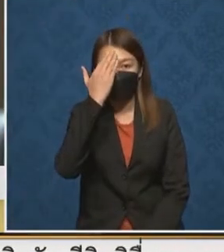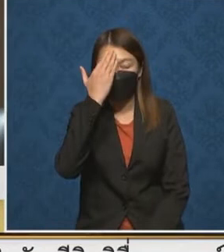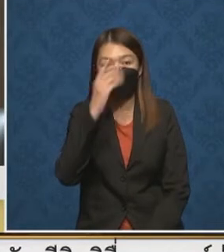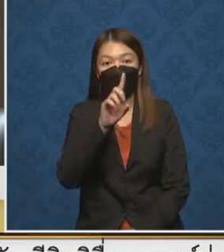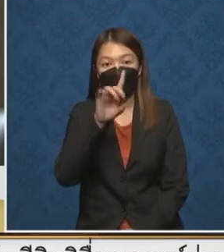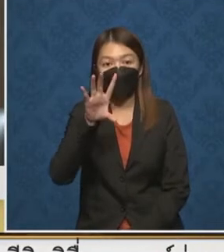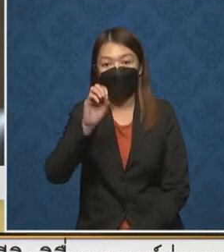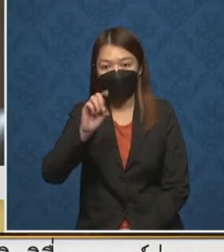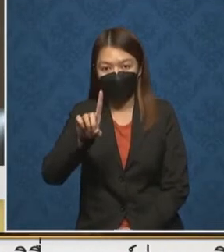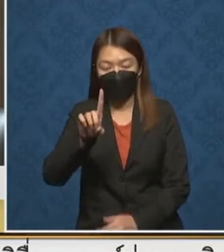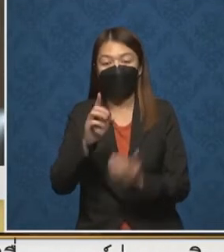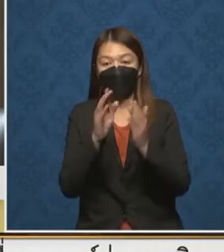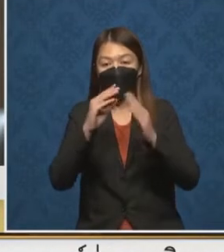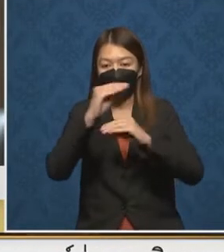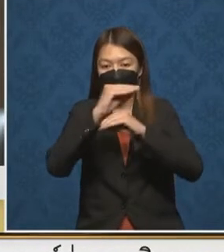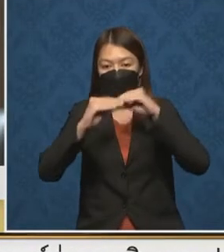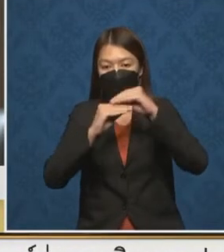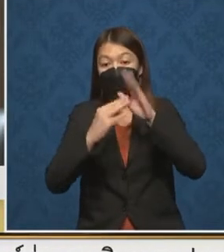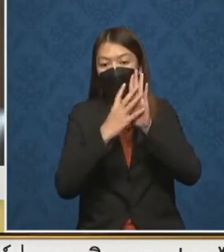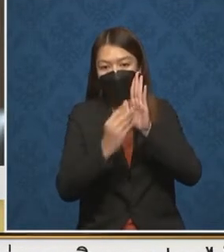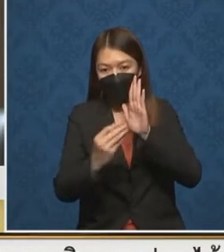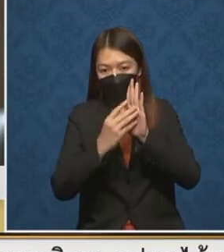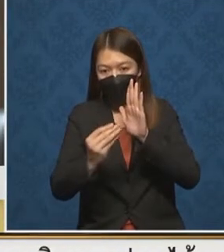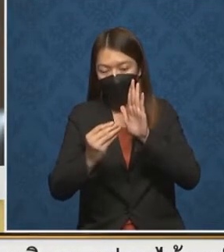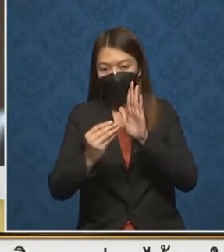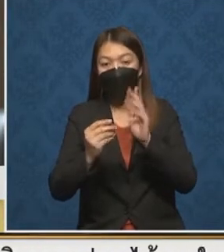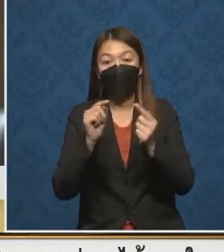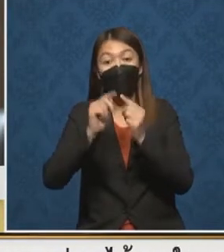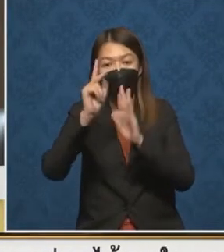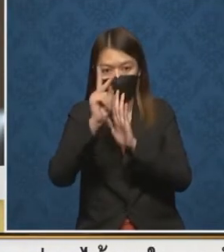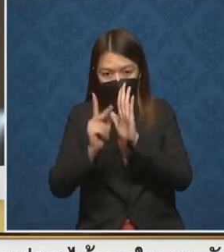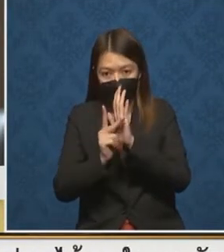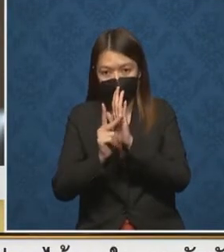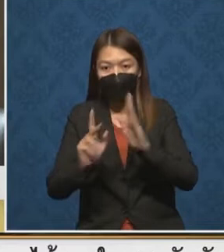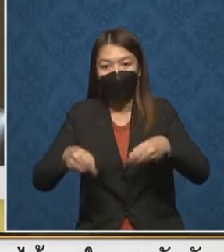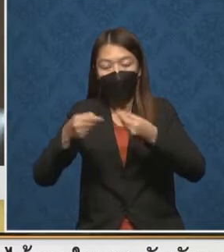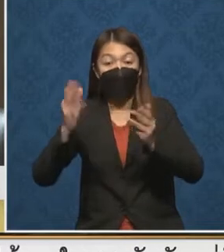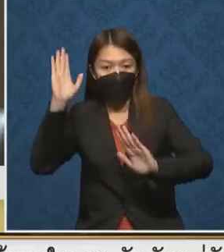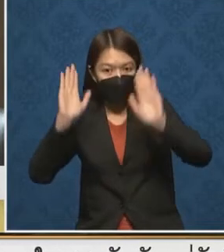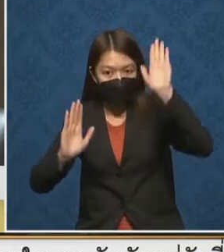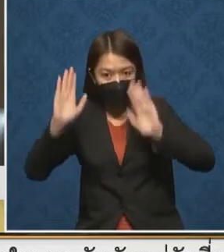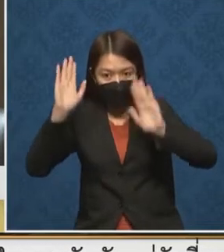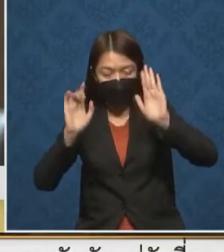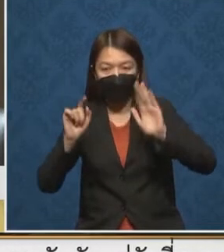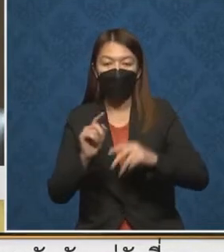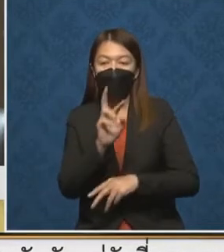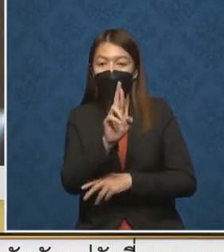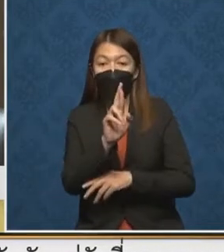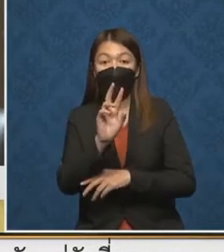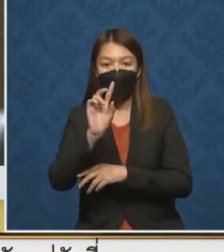เรื่องโครงการอบรมหลักนิติธรมเพื่อประชาที่ประไตในร่นที่ 8